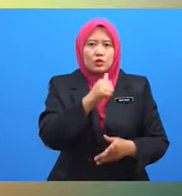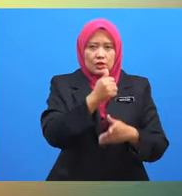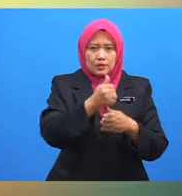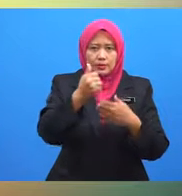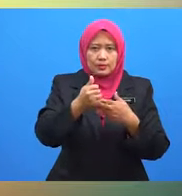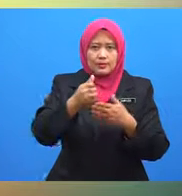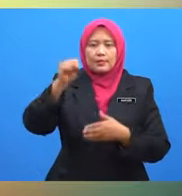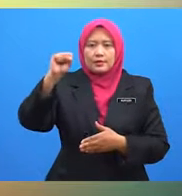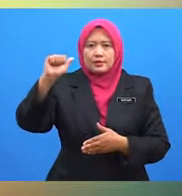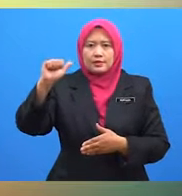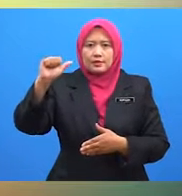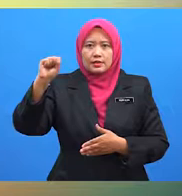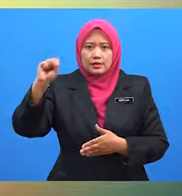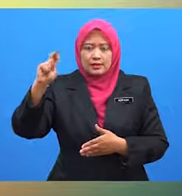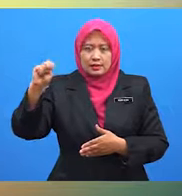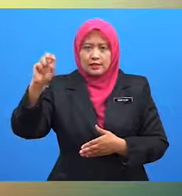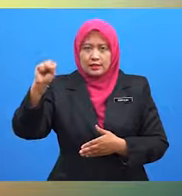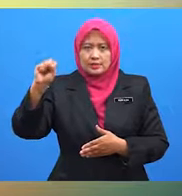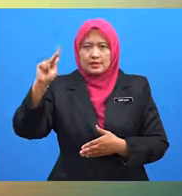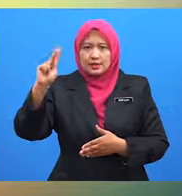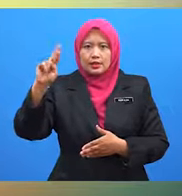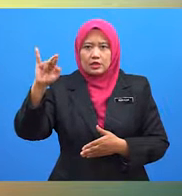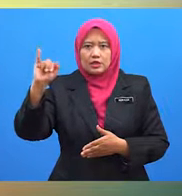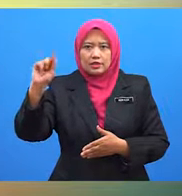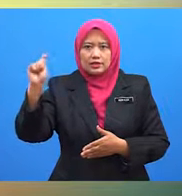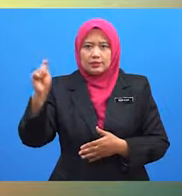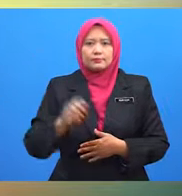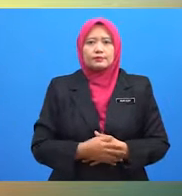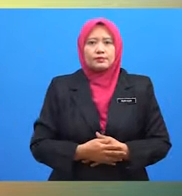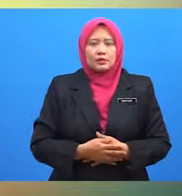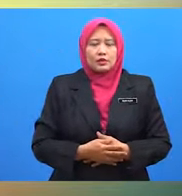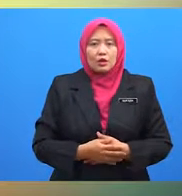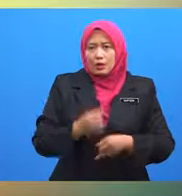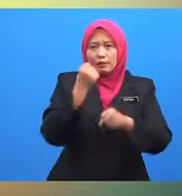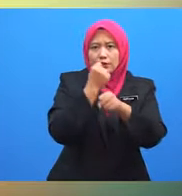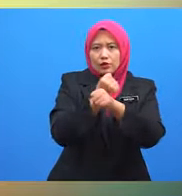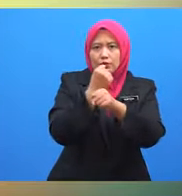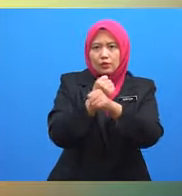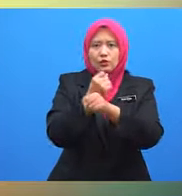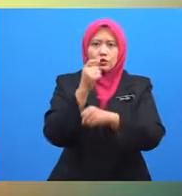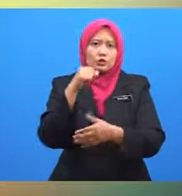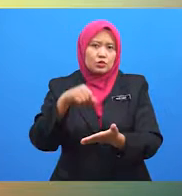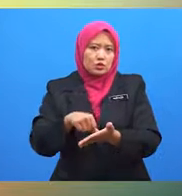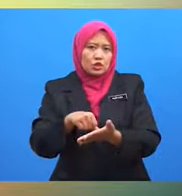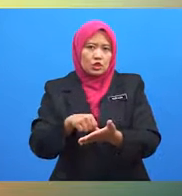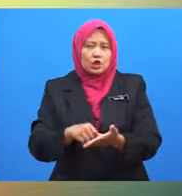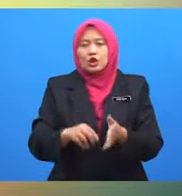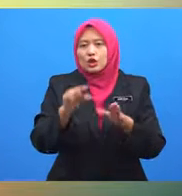Batu-batu bersurat yang menggunakan bahasa Melayu bertarikh sekitar abad